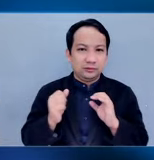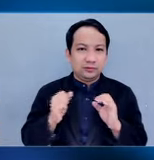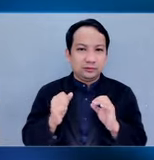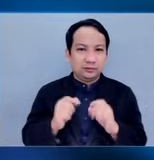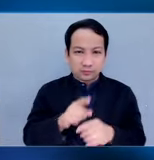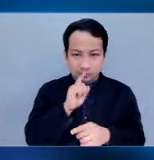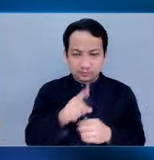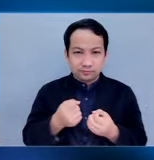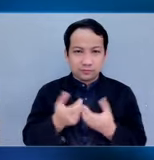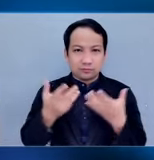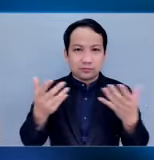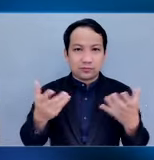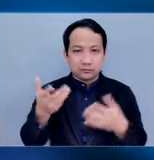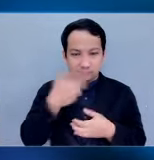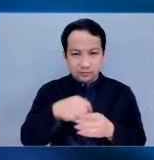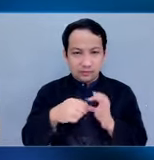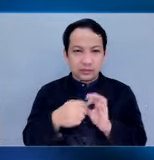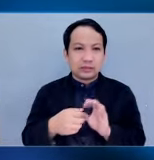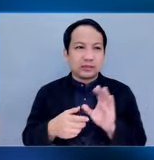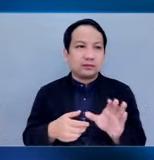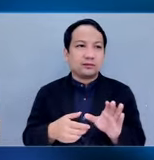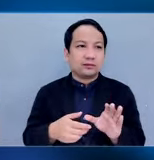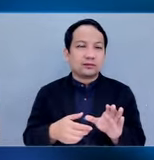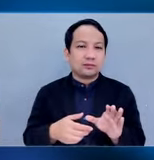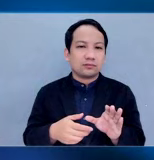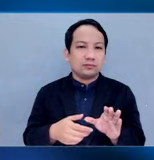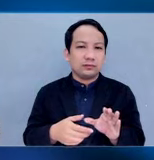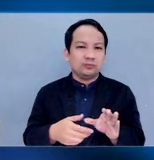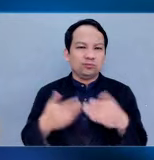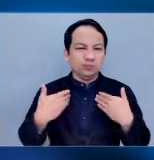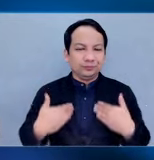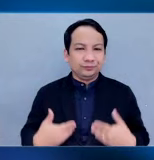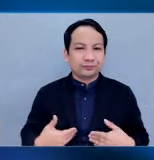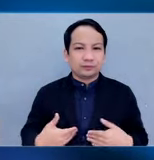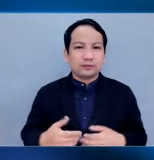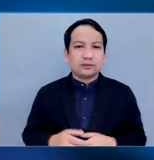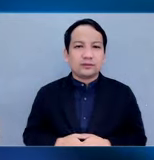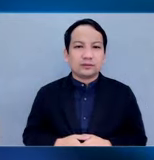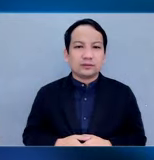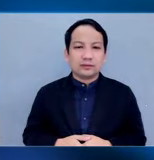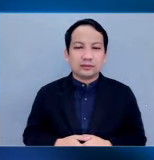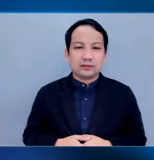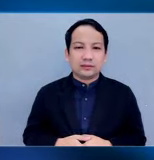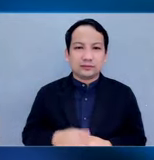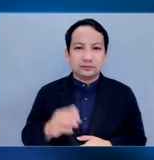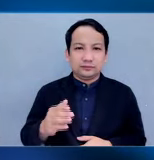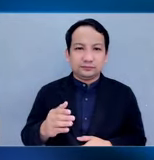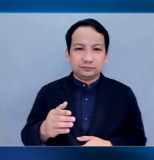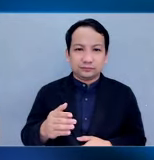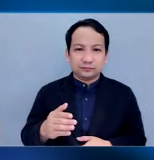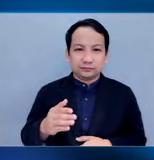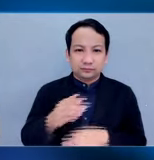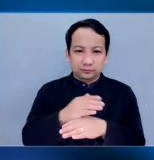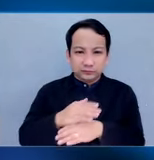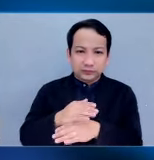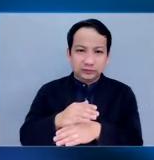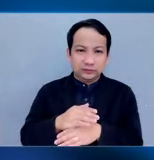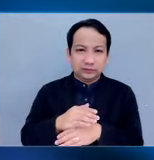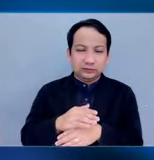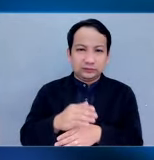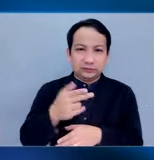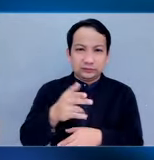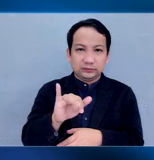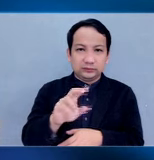mas tumitingkad yung kulay nila, mas kumakapal yung fur. May ganun pala. Pero in terms of hygiene, di ba yung normal conception natin, pag pusa, ayaw